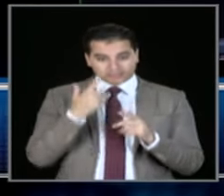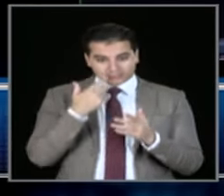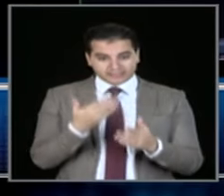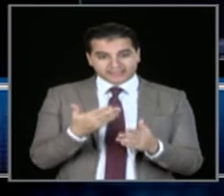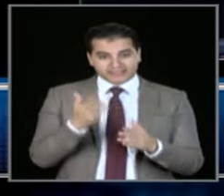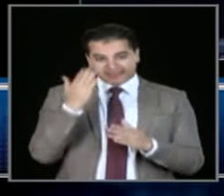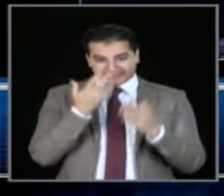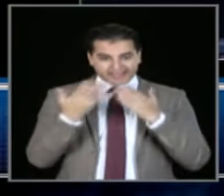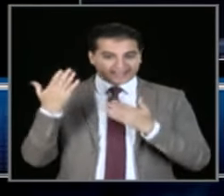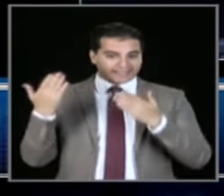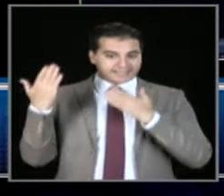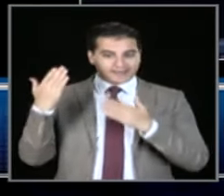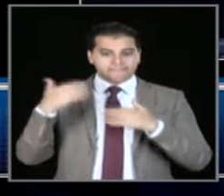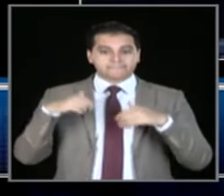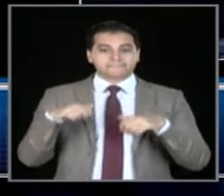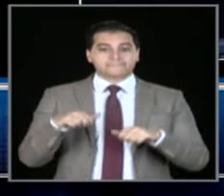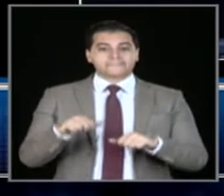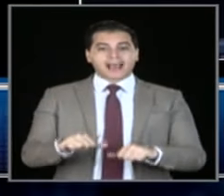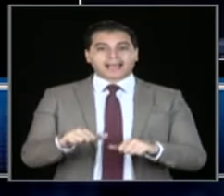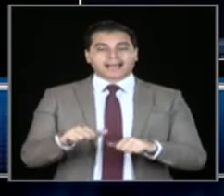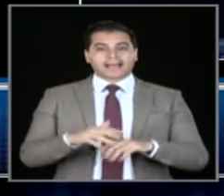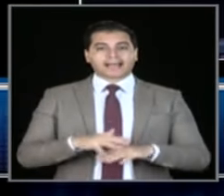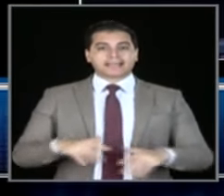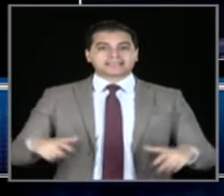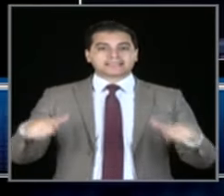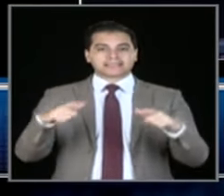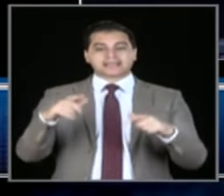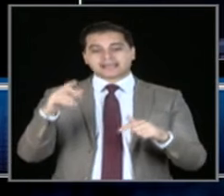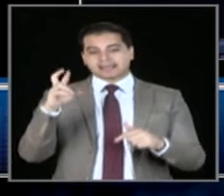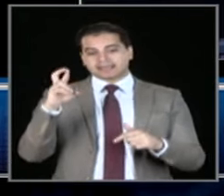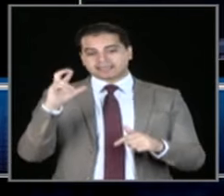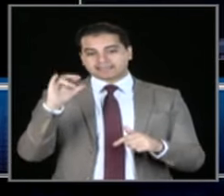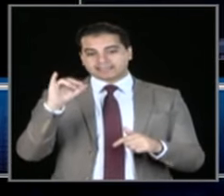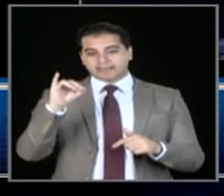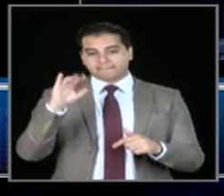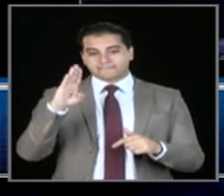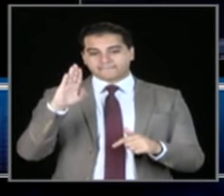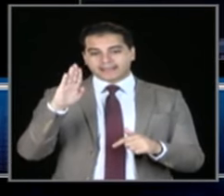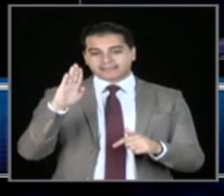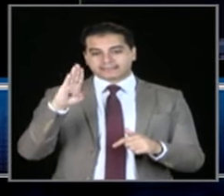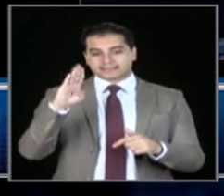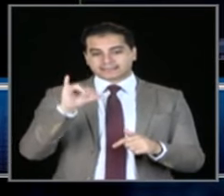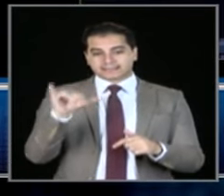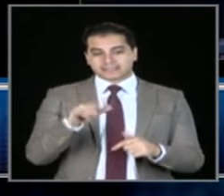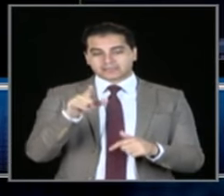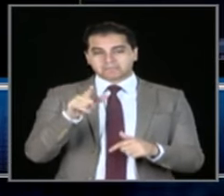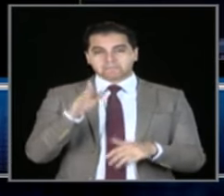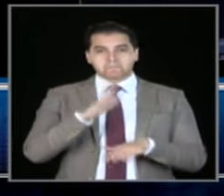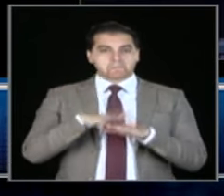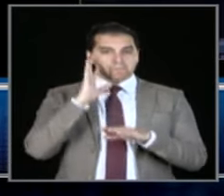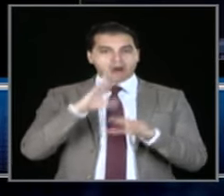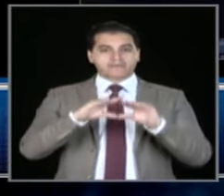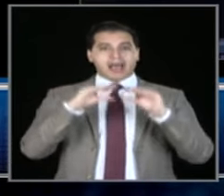تاريخ. مجلس زامسكي هو الهيئة النيابية العليا بإحدى الدول في